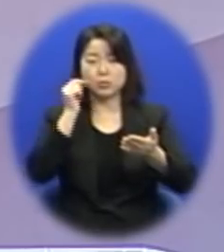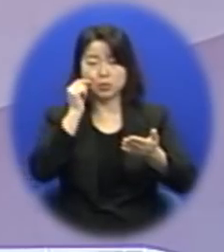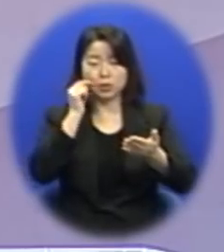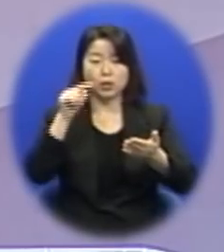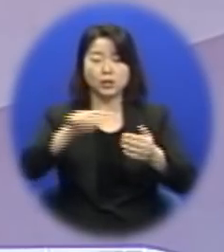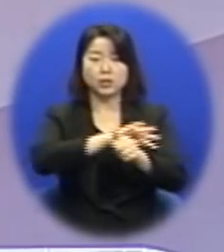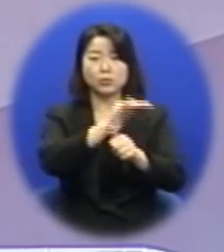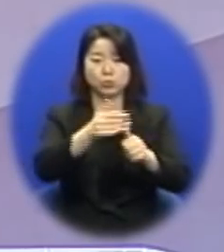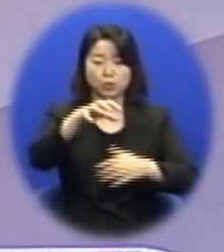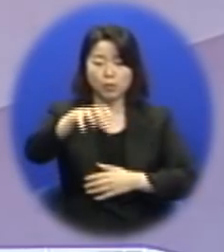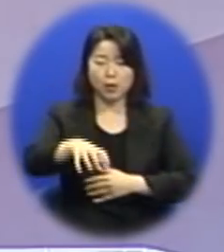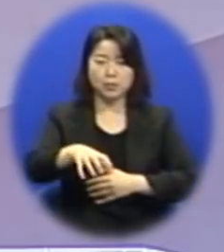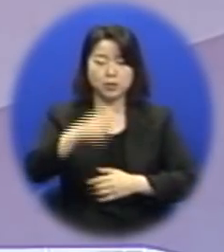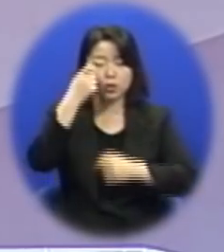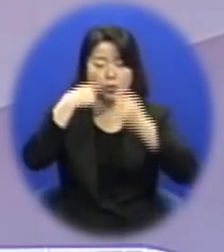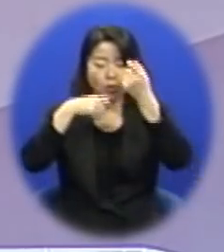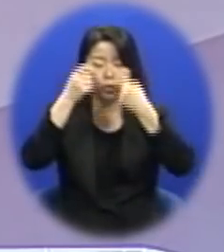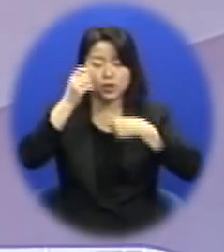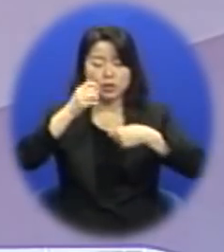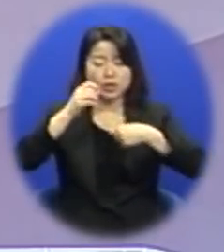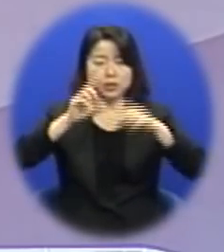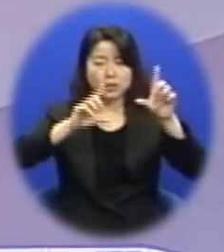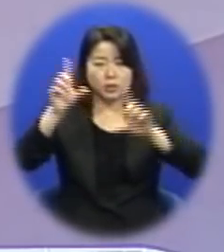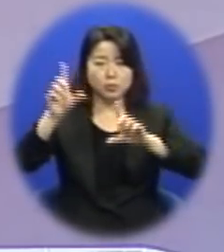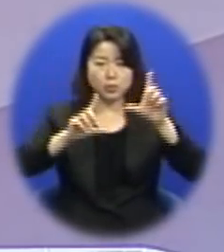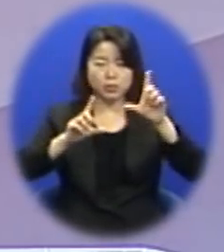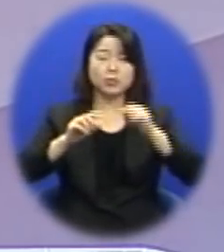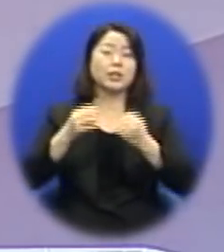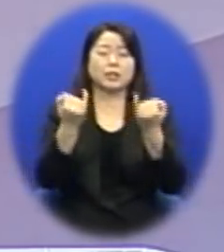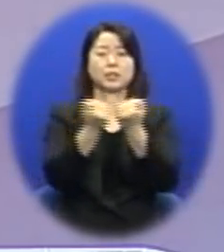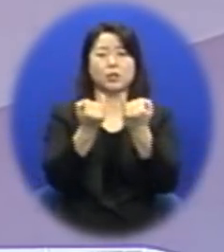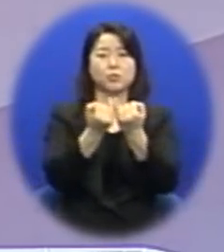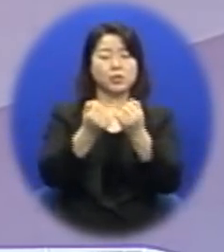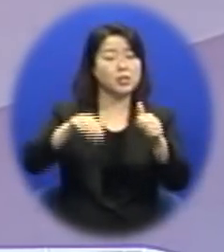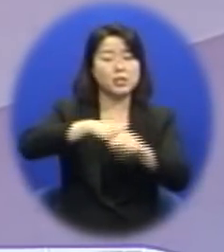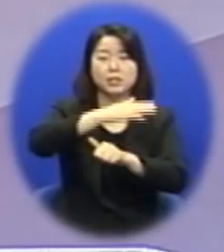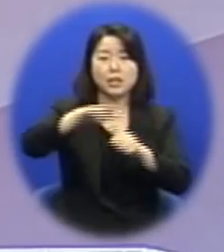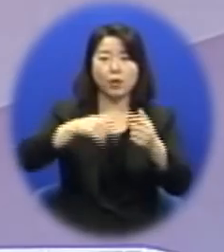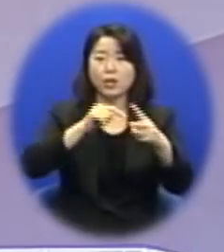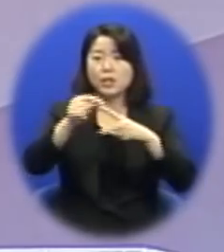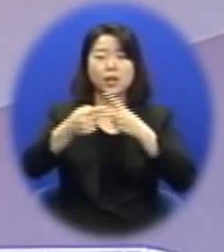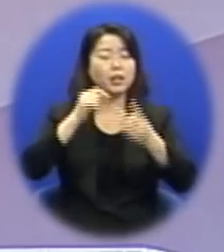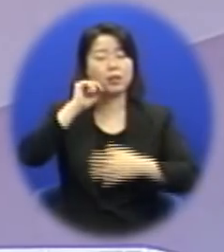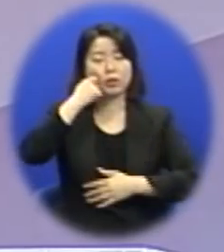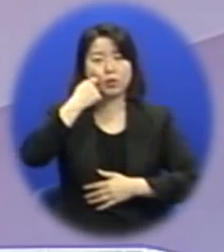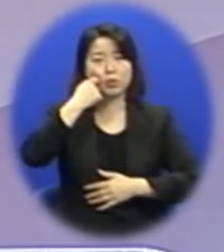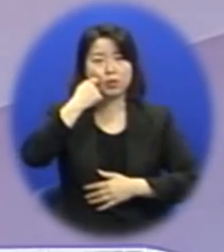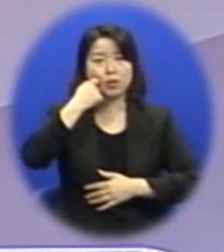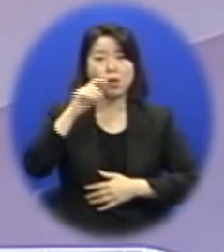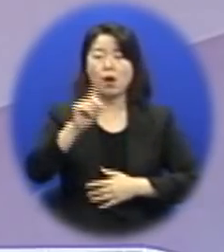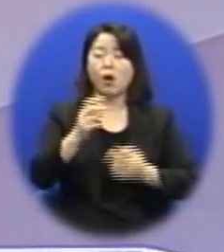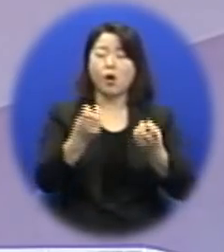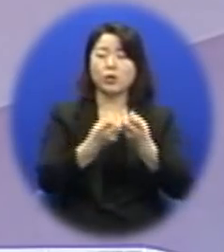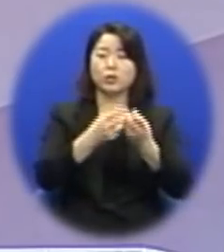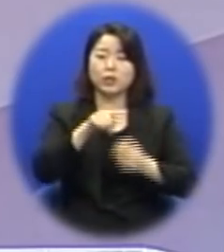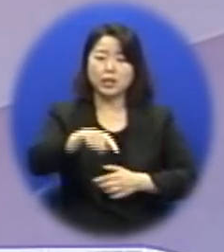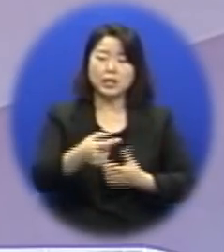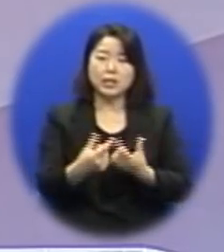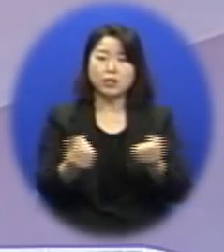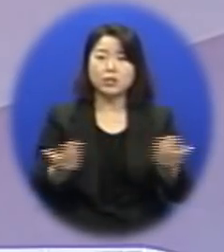앞에서 울고 있는 장면 그 여인들은 상황을 이해할 수가 없어요 어째서 이런 일이